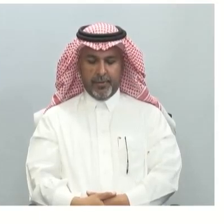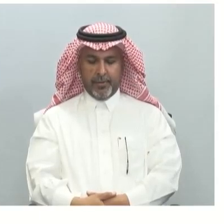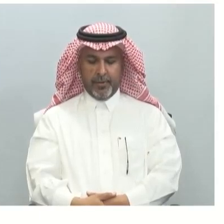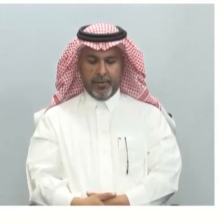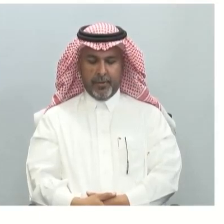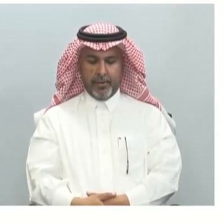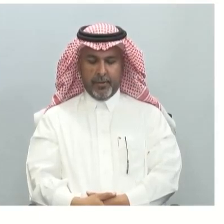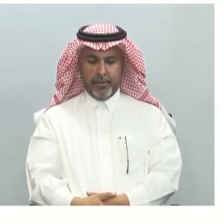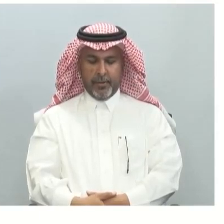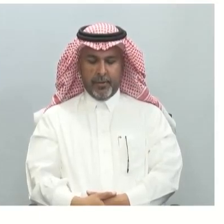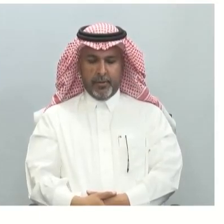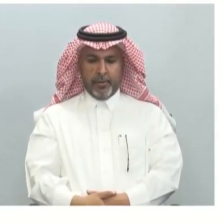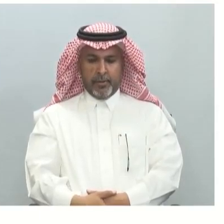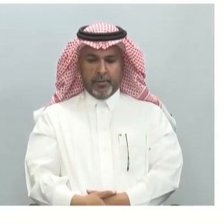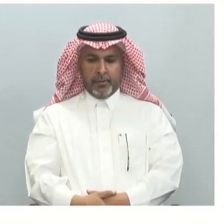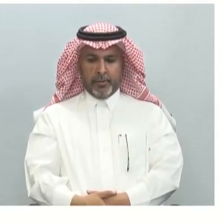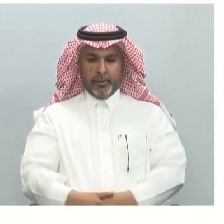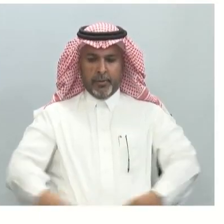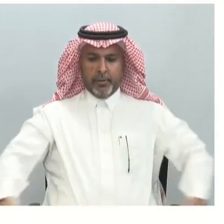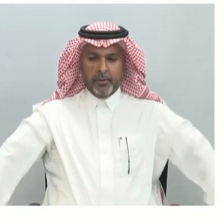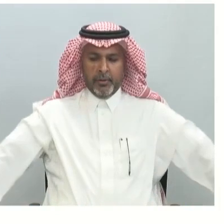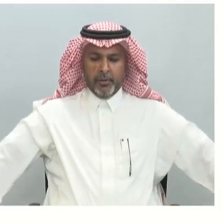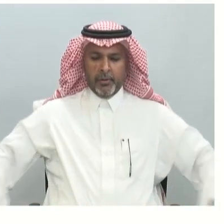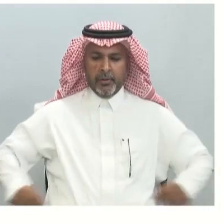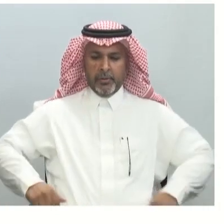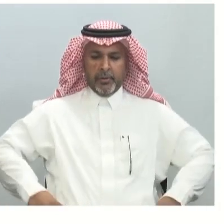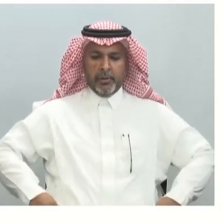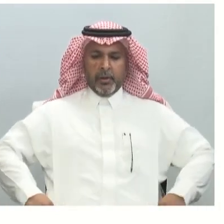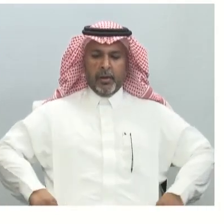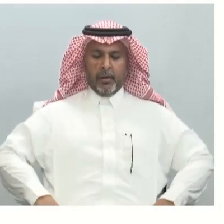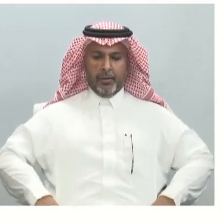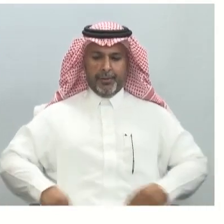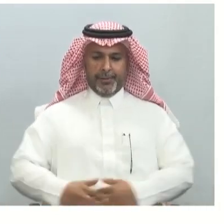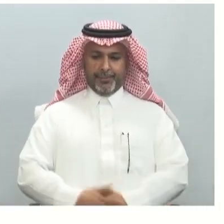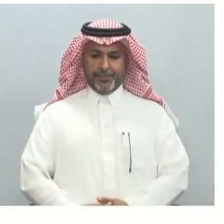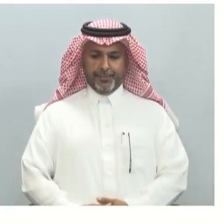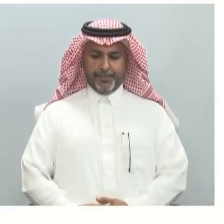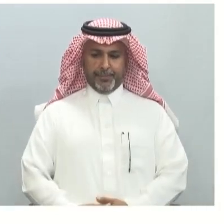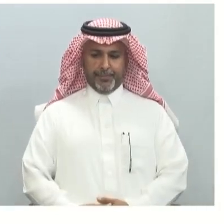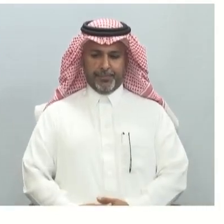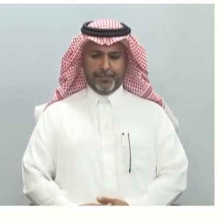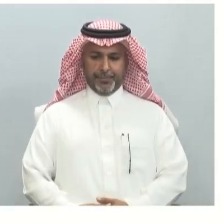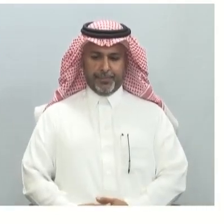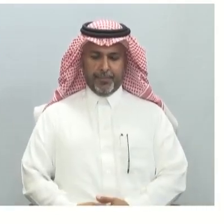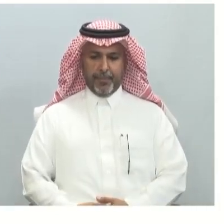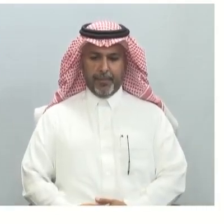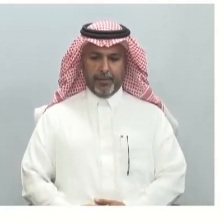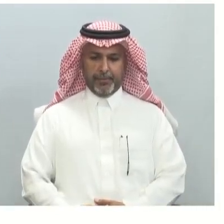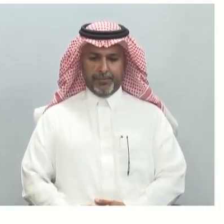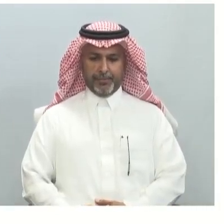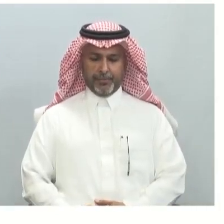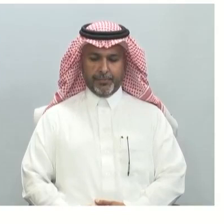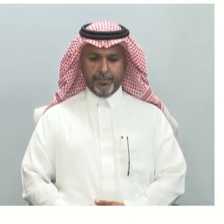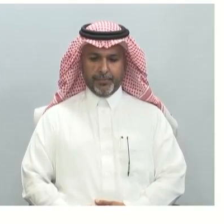السالبه تنضرب فيما بداخل القوس مثلا هنا عندي سالب انضرب في سالب صار موجب الان نريد